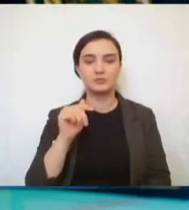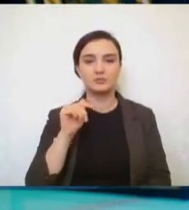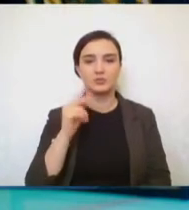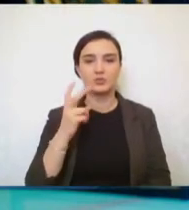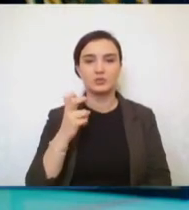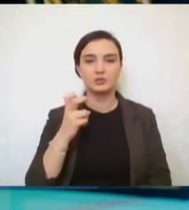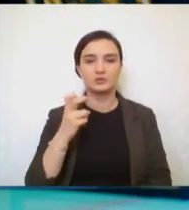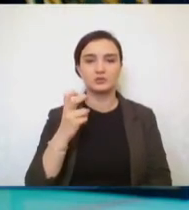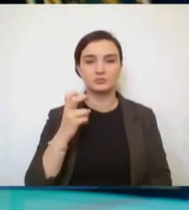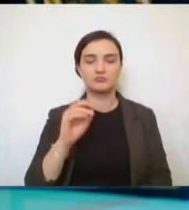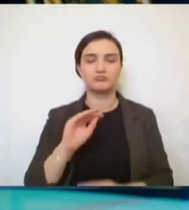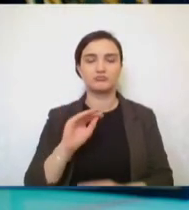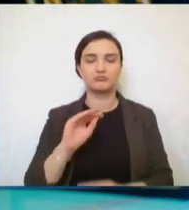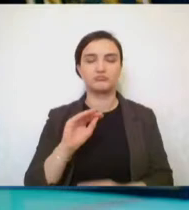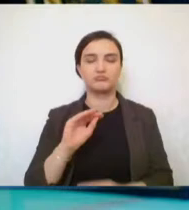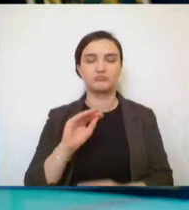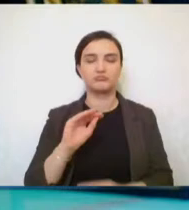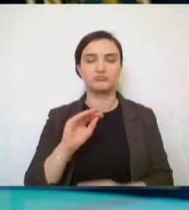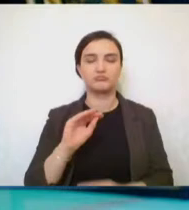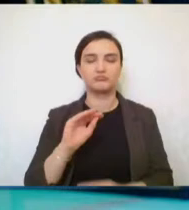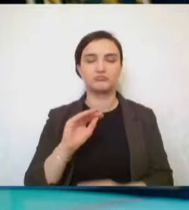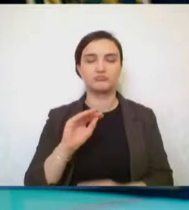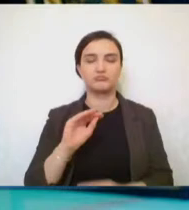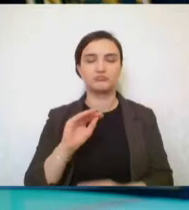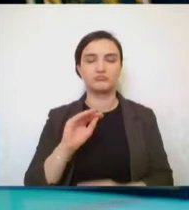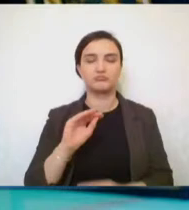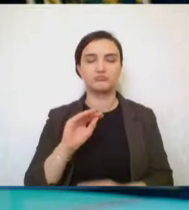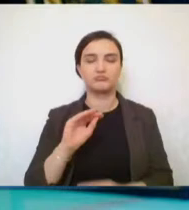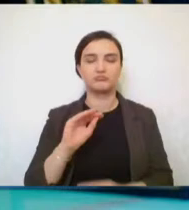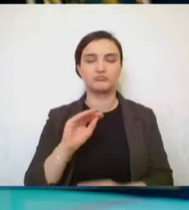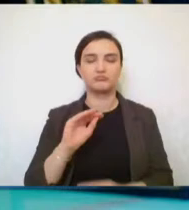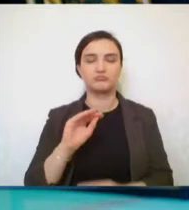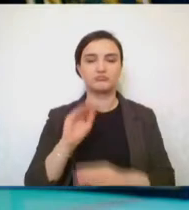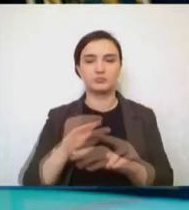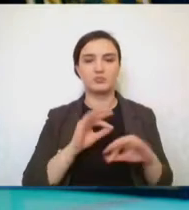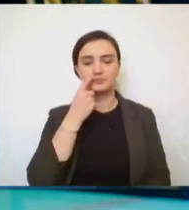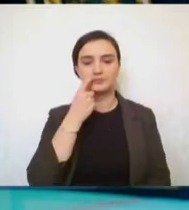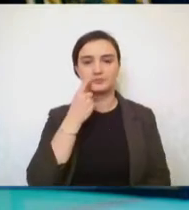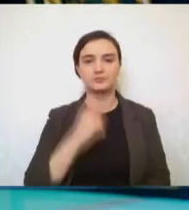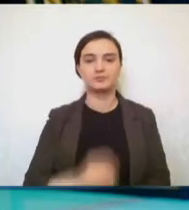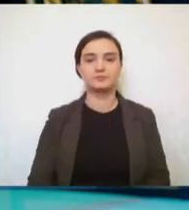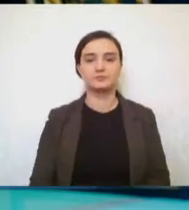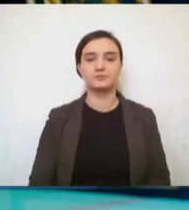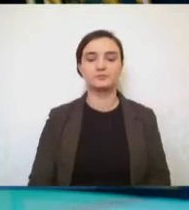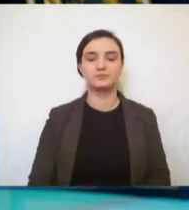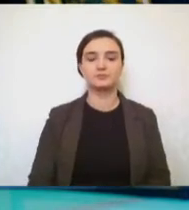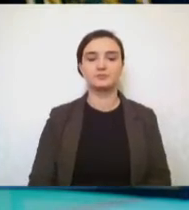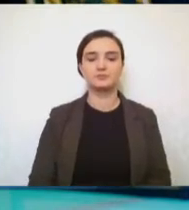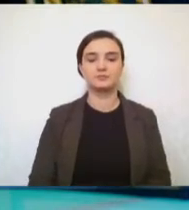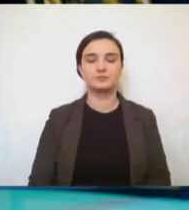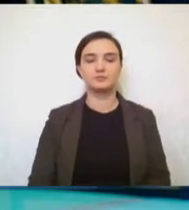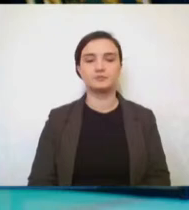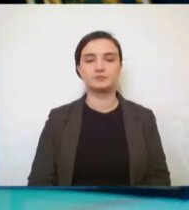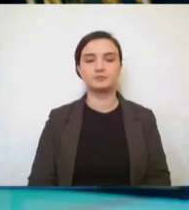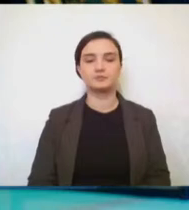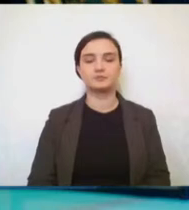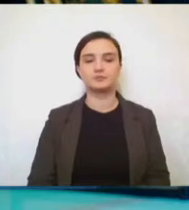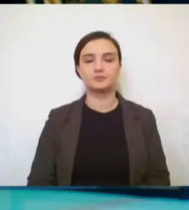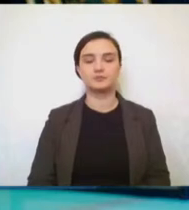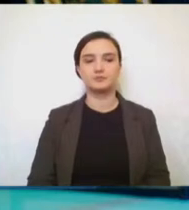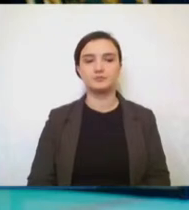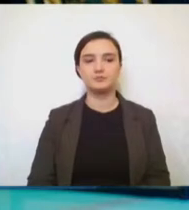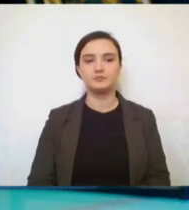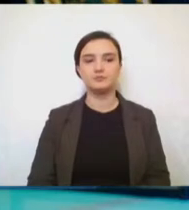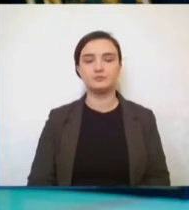ესე იგი ან დოზაა გასაზრდელი აუცილებლად, მე უბრალოდ არ ვიცი რა დოზით ღებულობს ის, ან შესაძლებელია